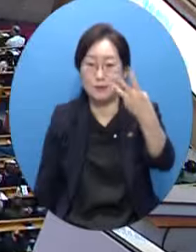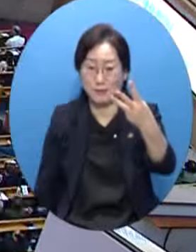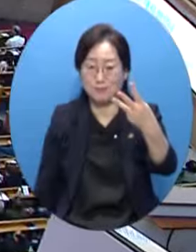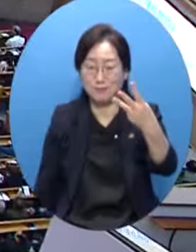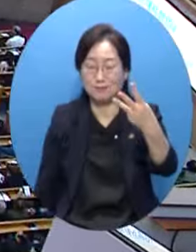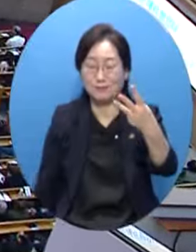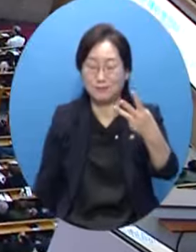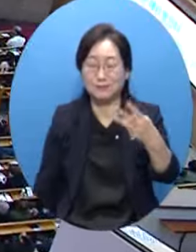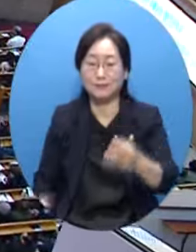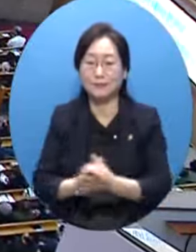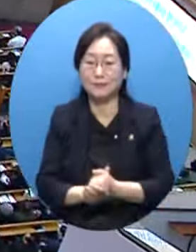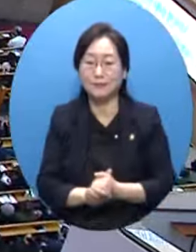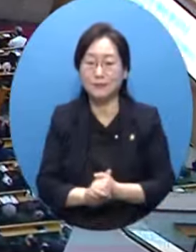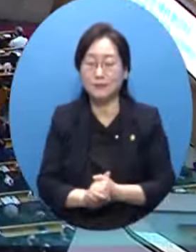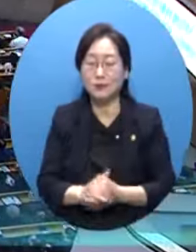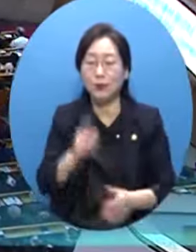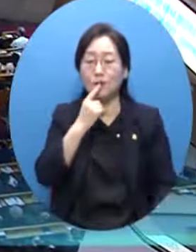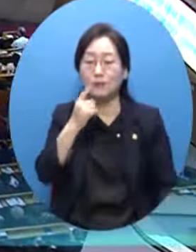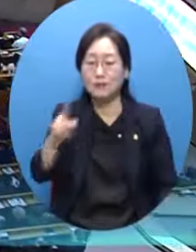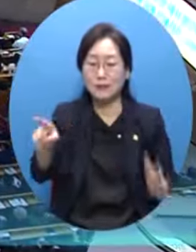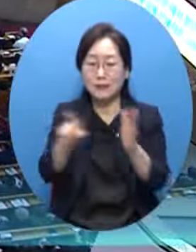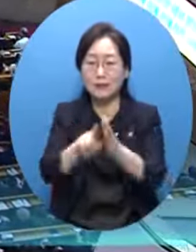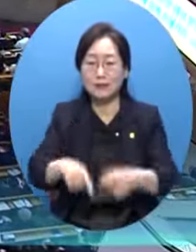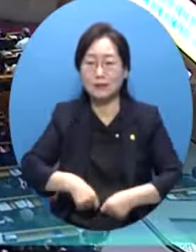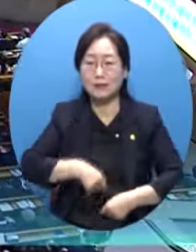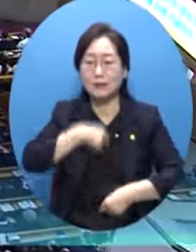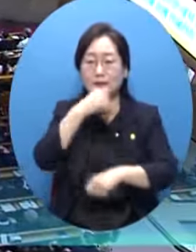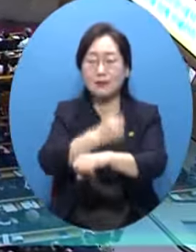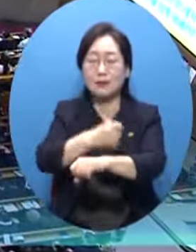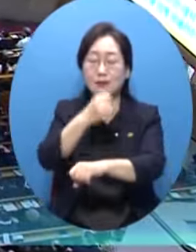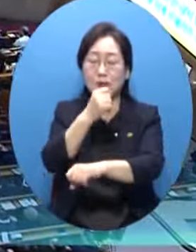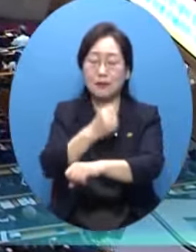함께 찬양하겠습니다. 오